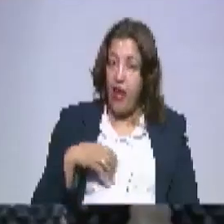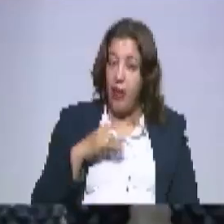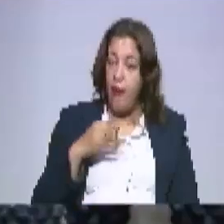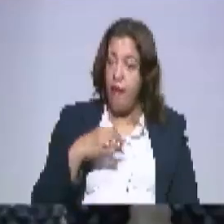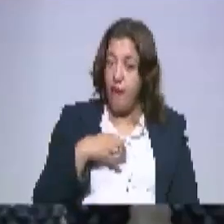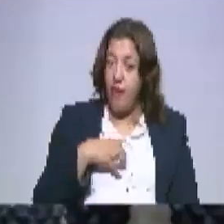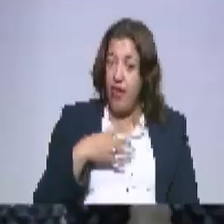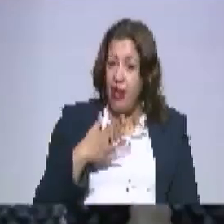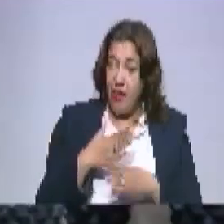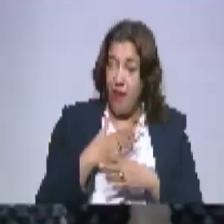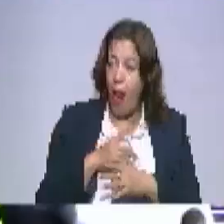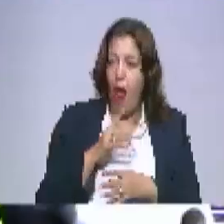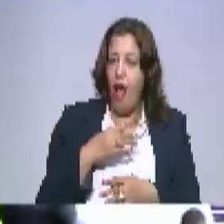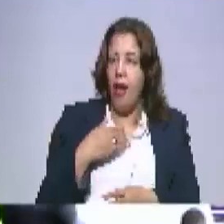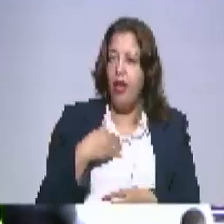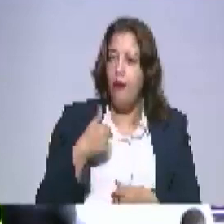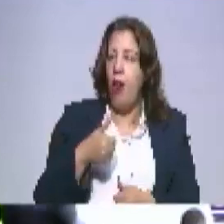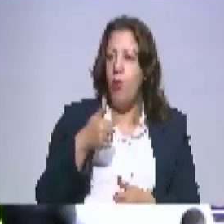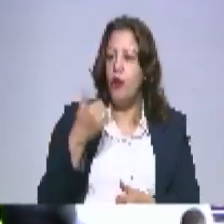شيف.